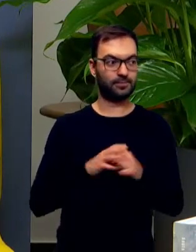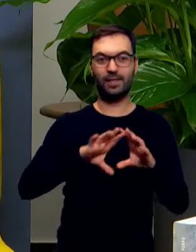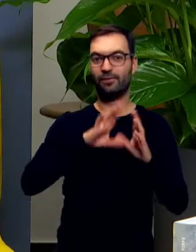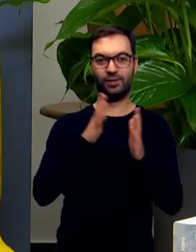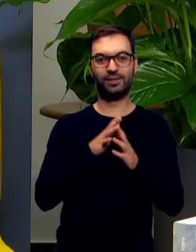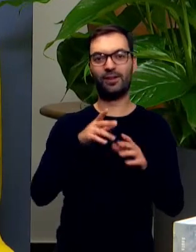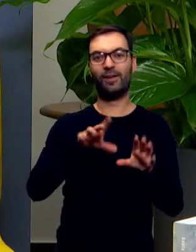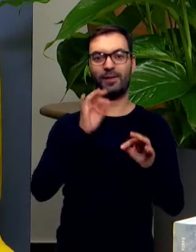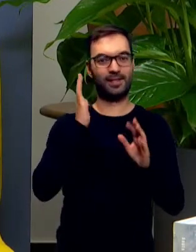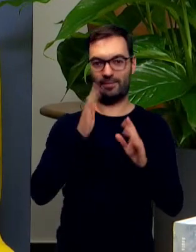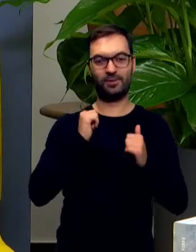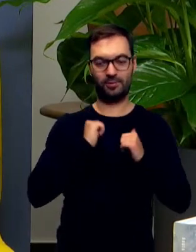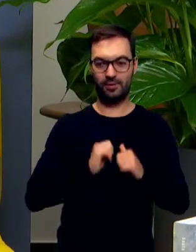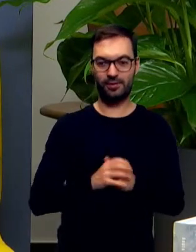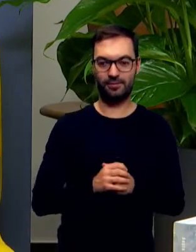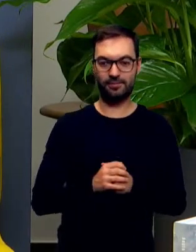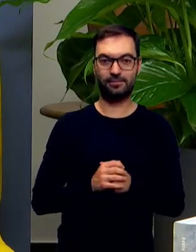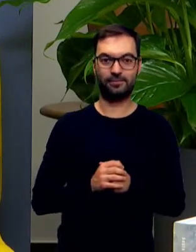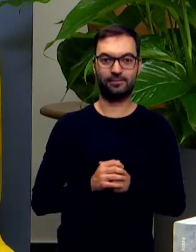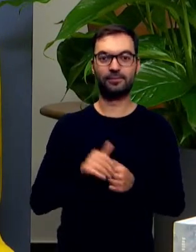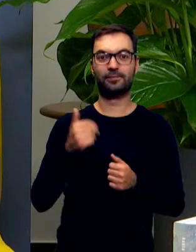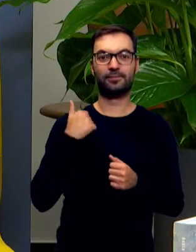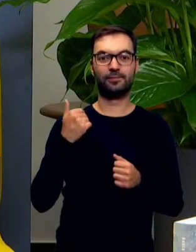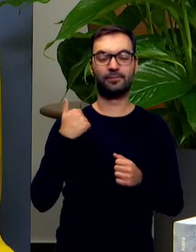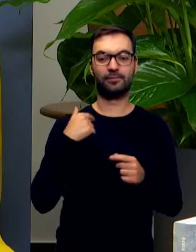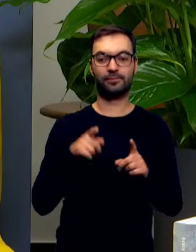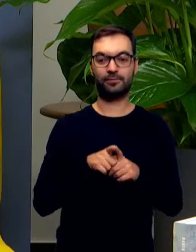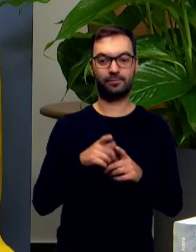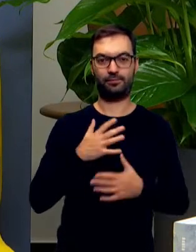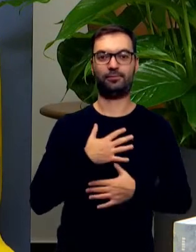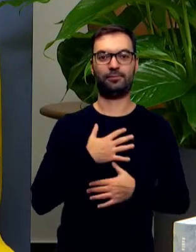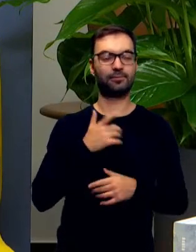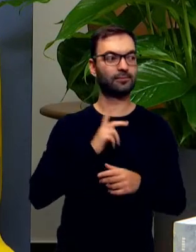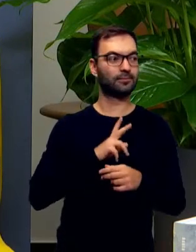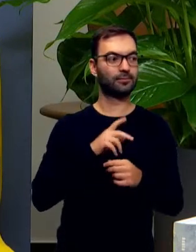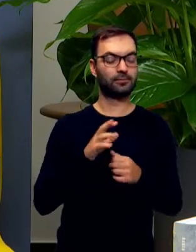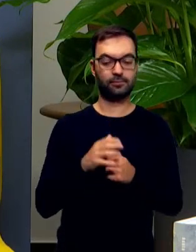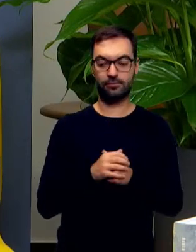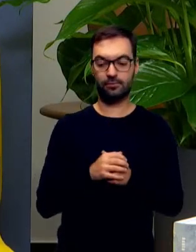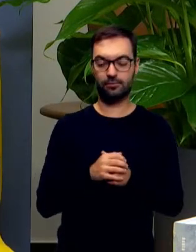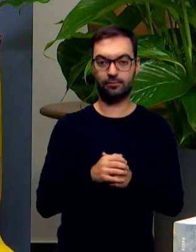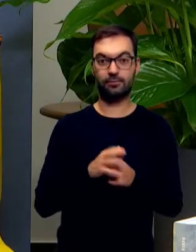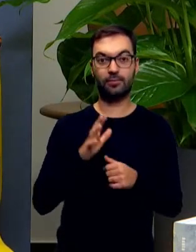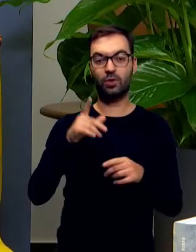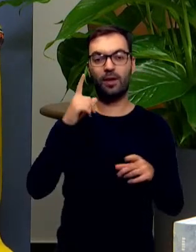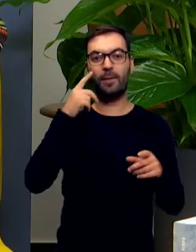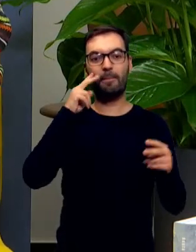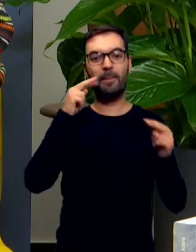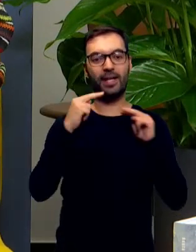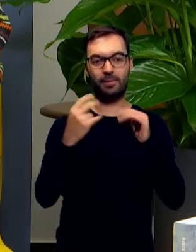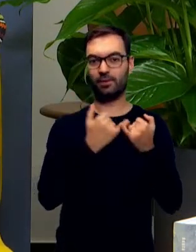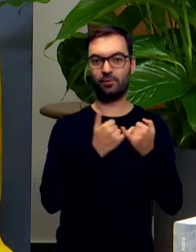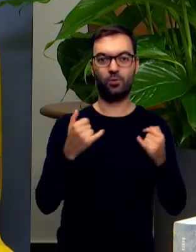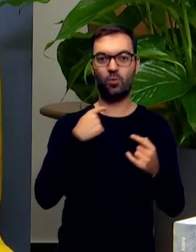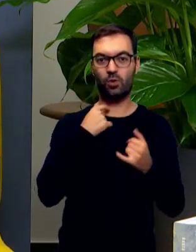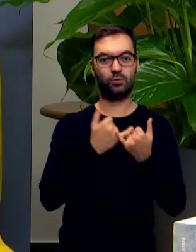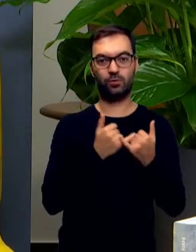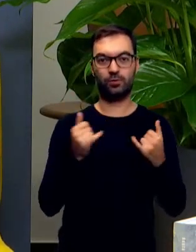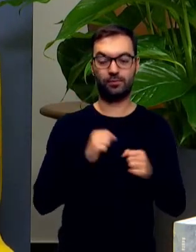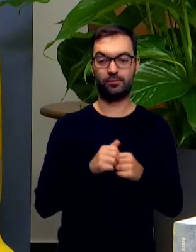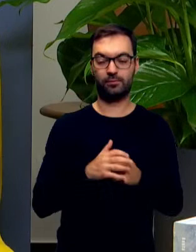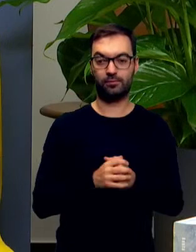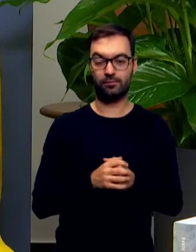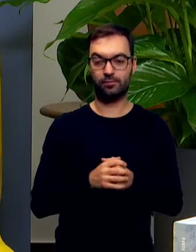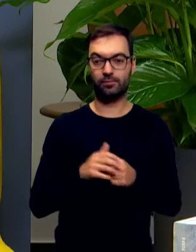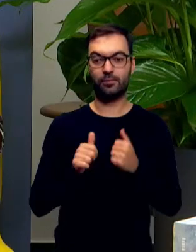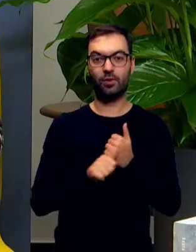wszystkie będę cytować, proszę się nie obawiać, ale byłam też pod wielkim wrażeniem tego właśnie, ile perspektyw jest, ile głosów, bo jeśli